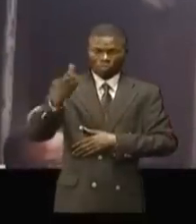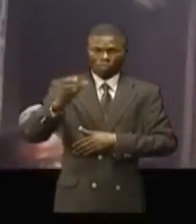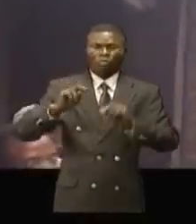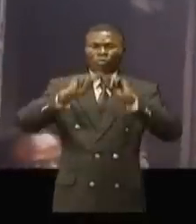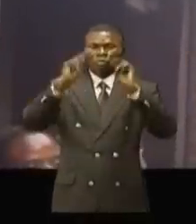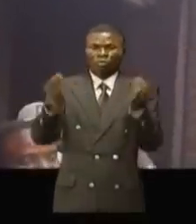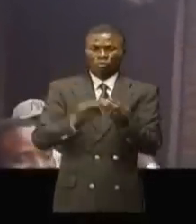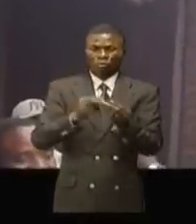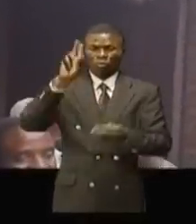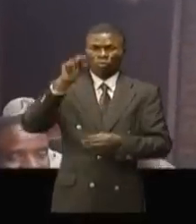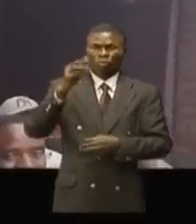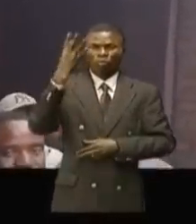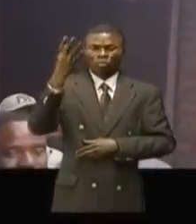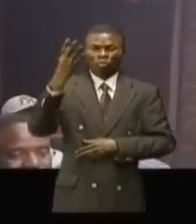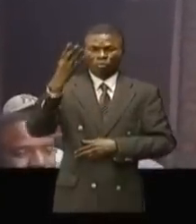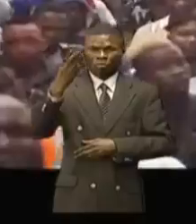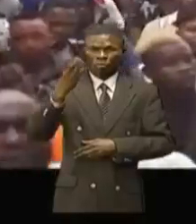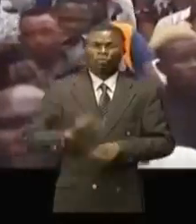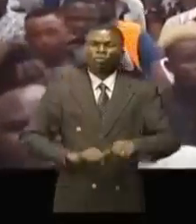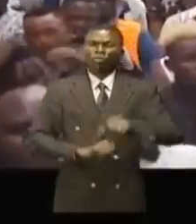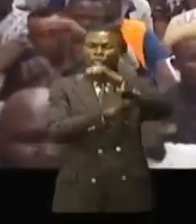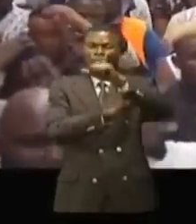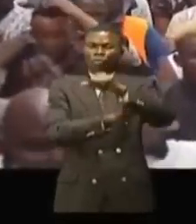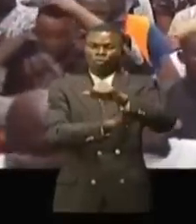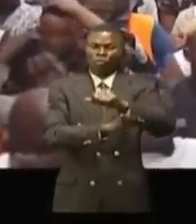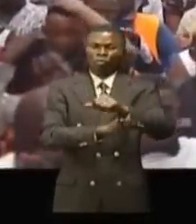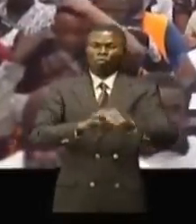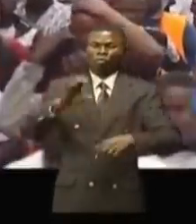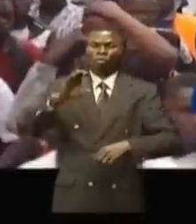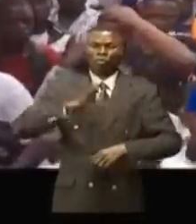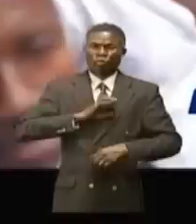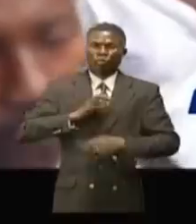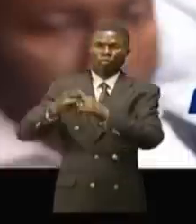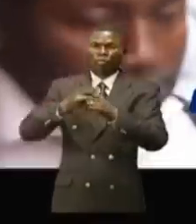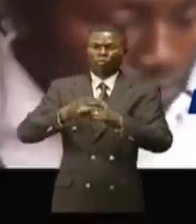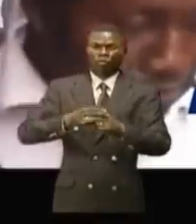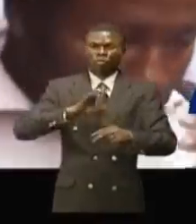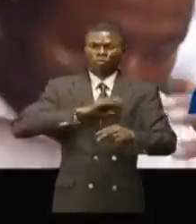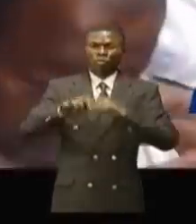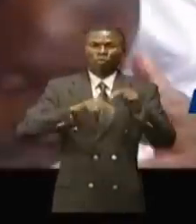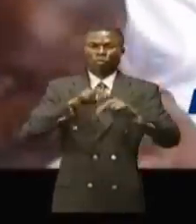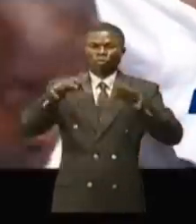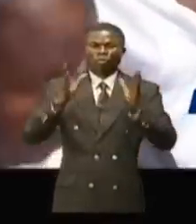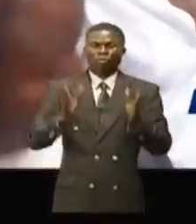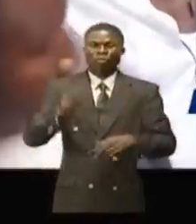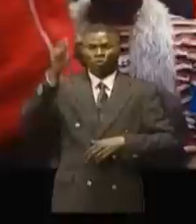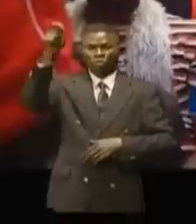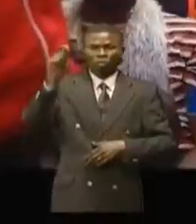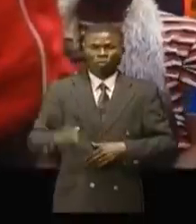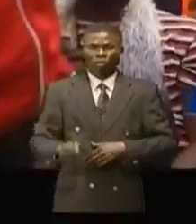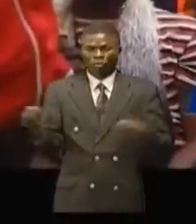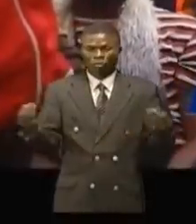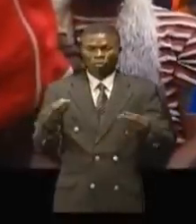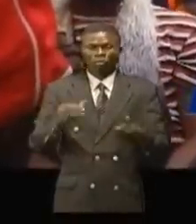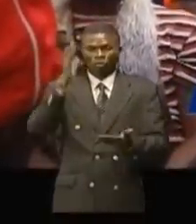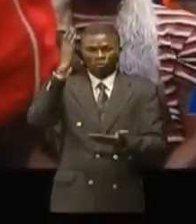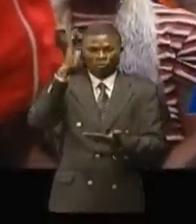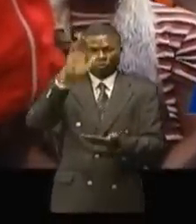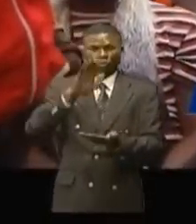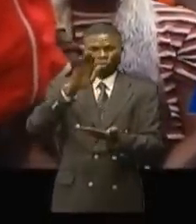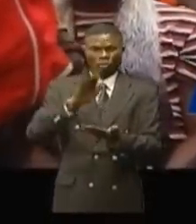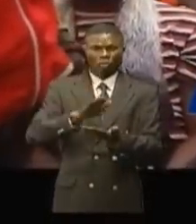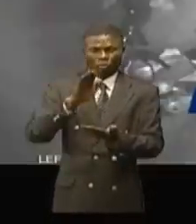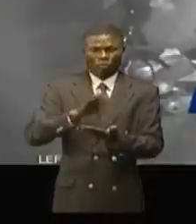G24 est mobilisé pour apporter son appui aux forces de sécurité à la police nationale congolaise afin de réduire ou